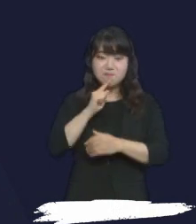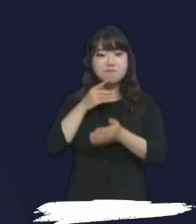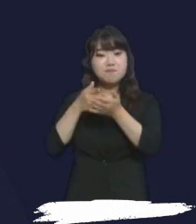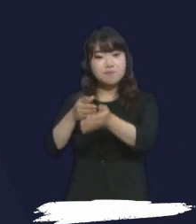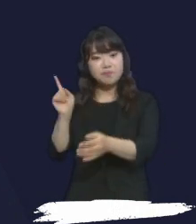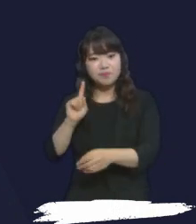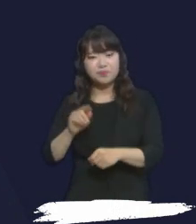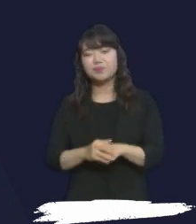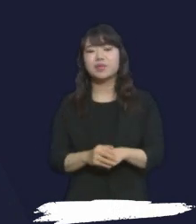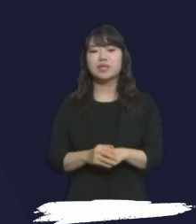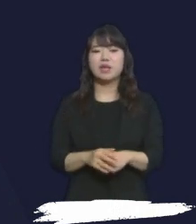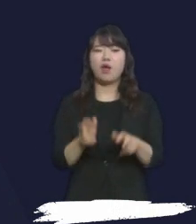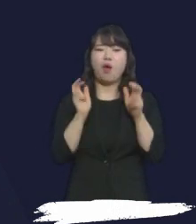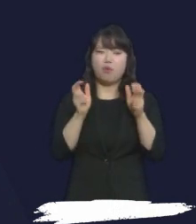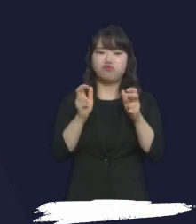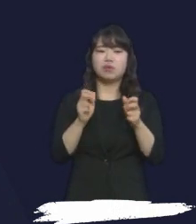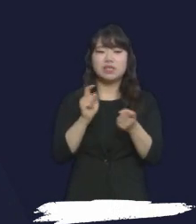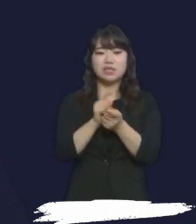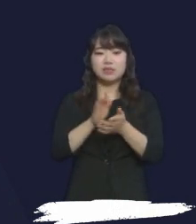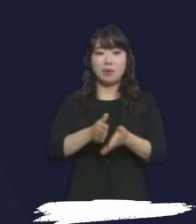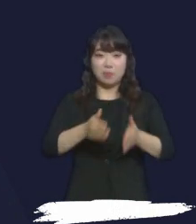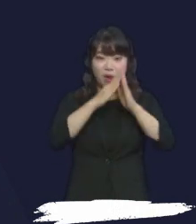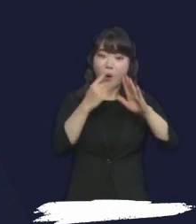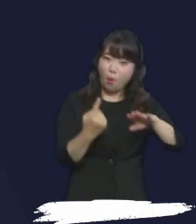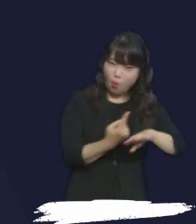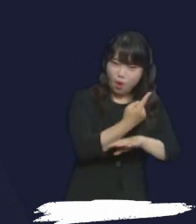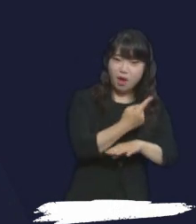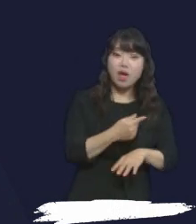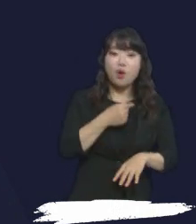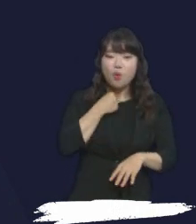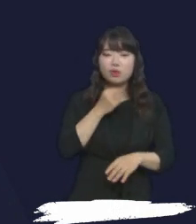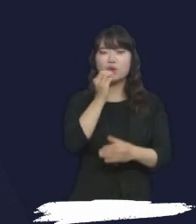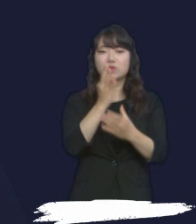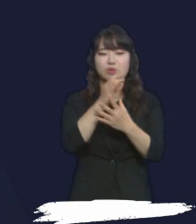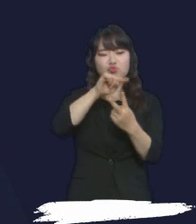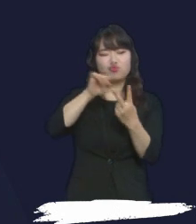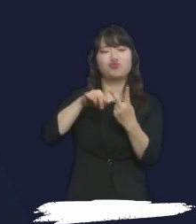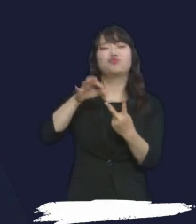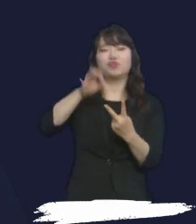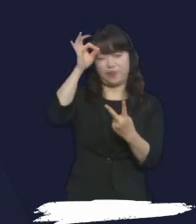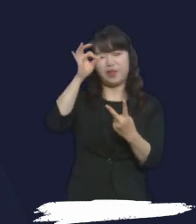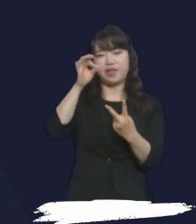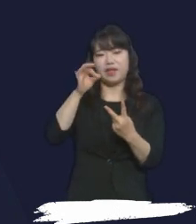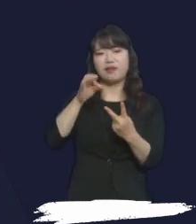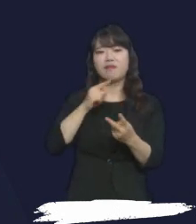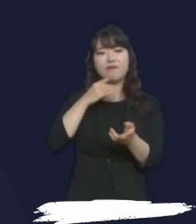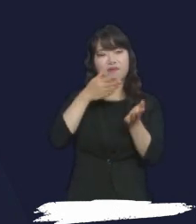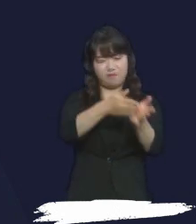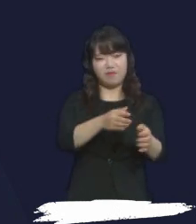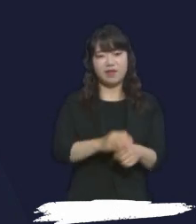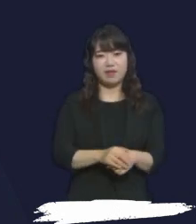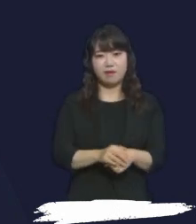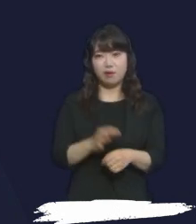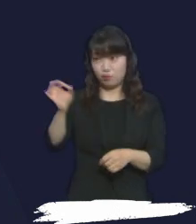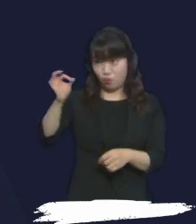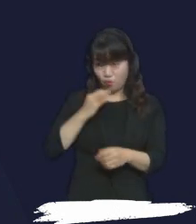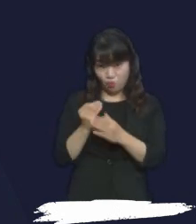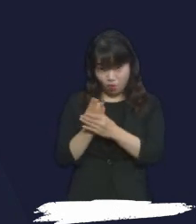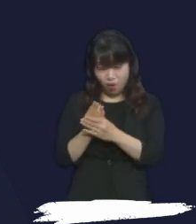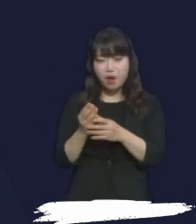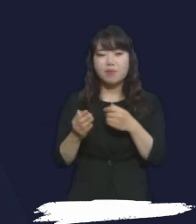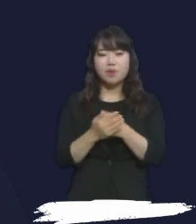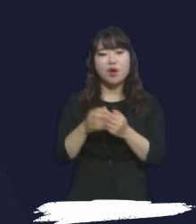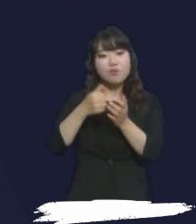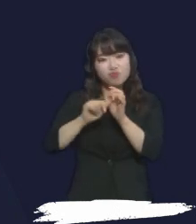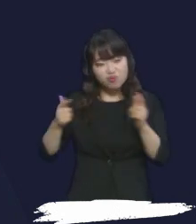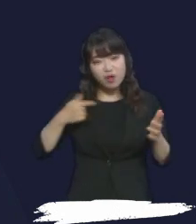개정안은 냉방시설 직접 설치 외에 지원금을 선택할 수 있게 했습니다. 지원금을 받게 되면